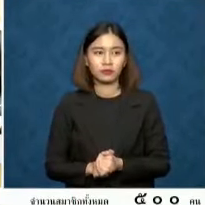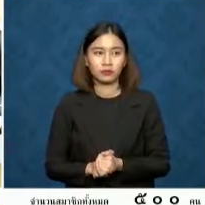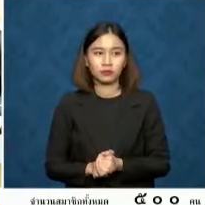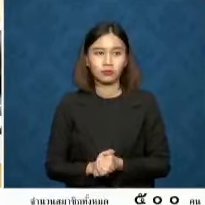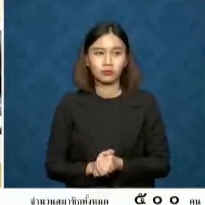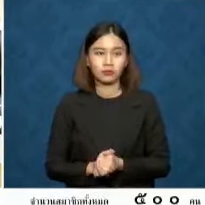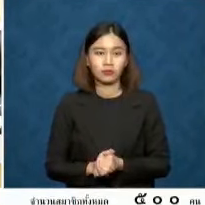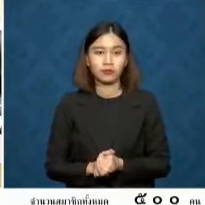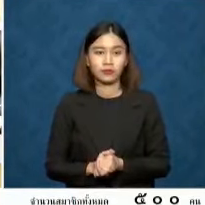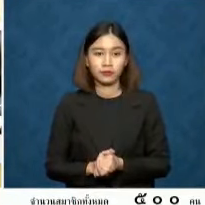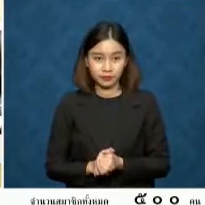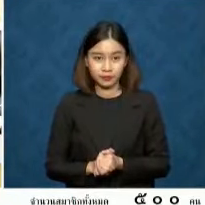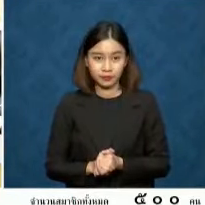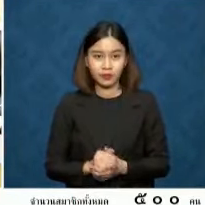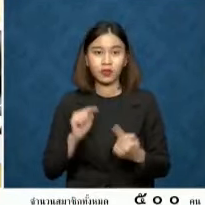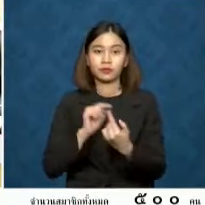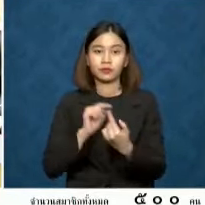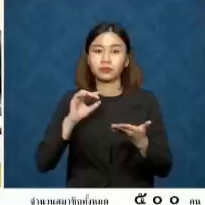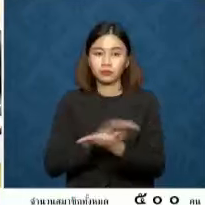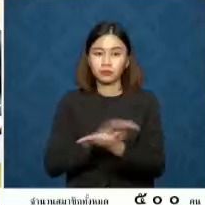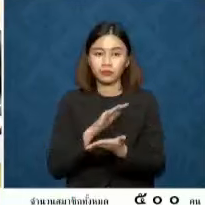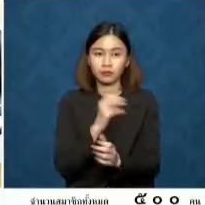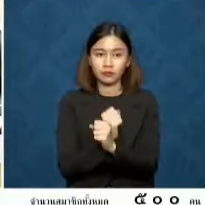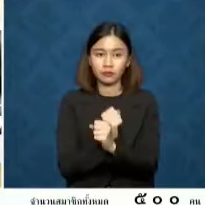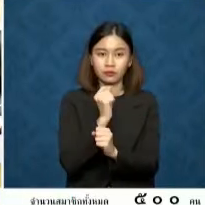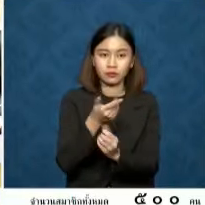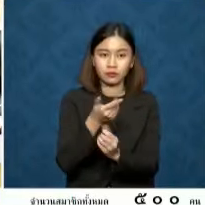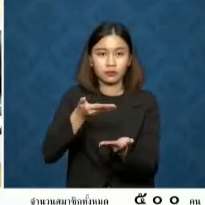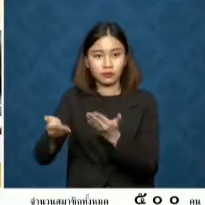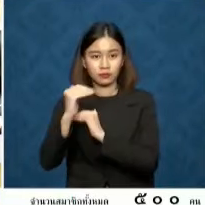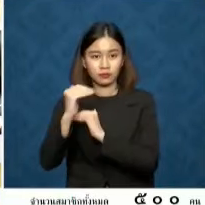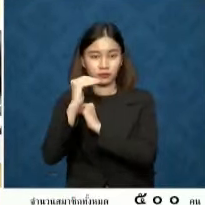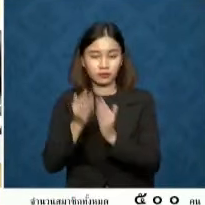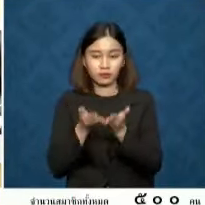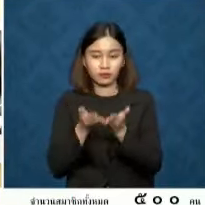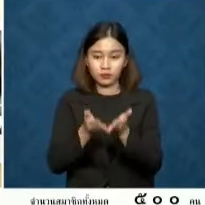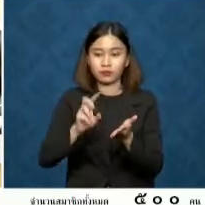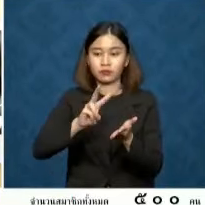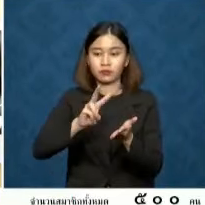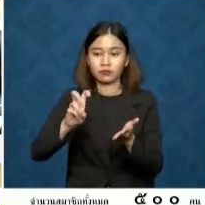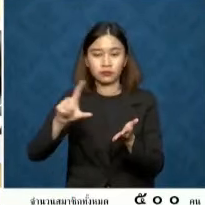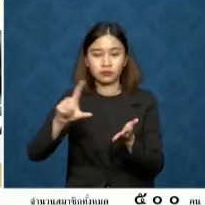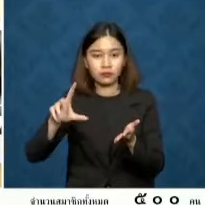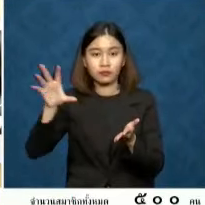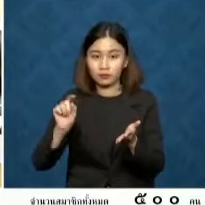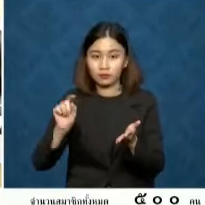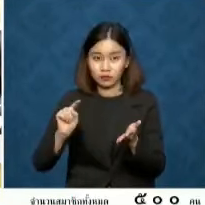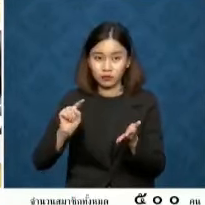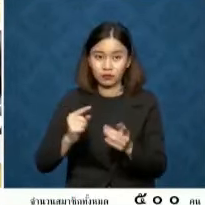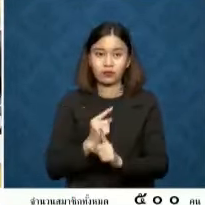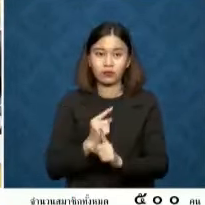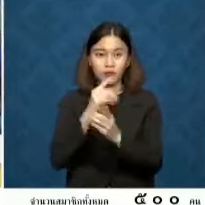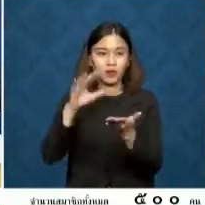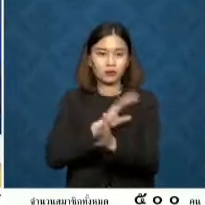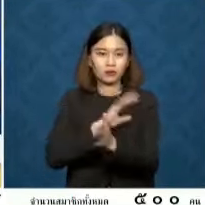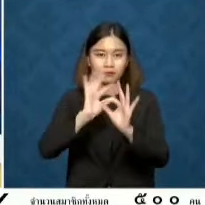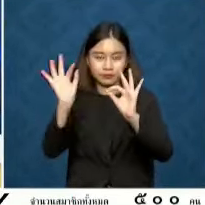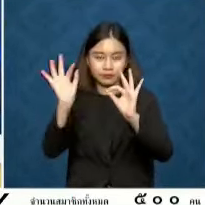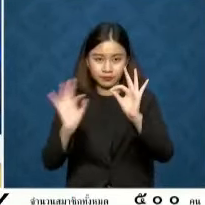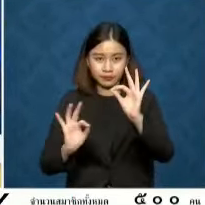ถอยไปดูคุณสมบัตินะครับในเอกสารจัดซื้อจัดจ้างที่ทำไมถึงกำหนดราคาเรือ200ล้านไปเอามาจากไหนตามเอกสารเขาเขียนอย่างนี้ครับขอสไลด์ด้วยนะ